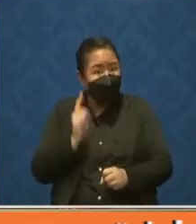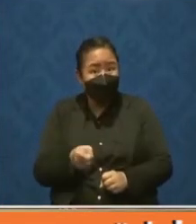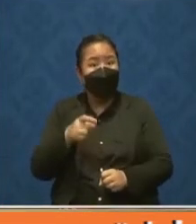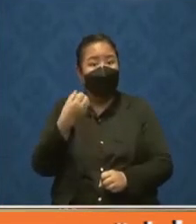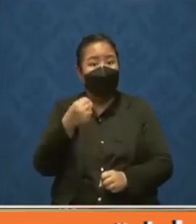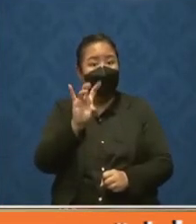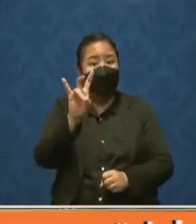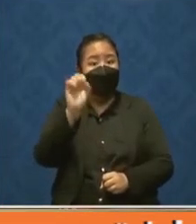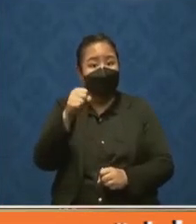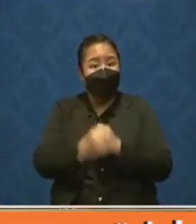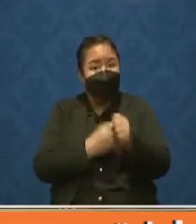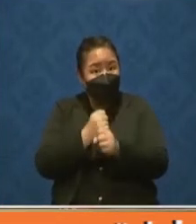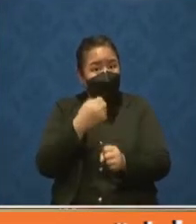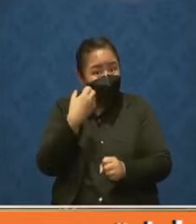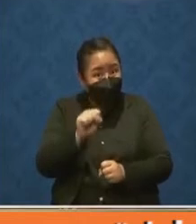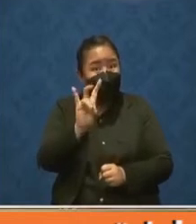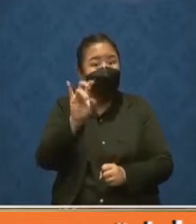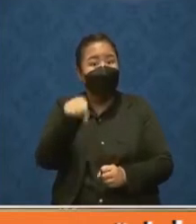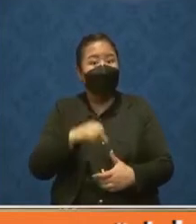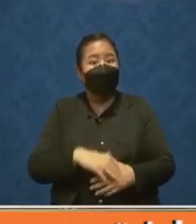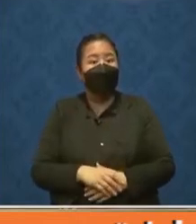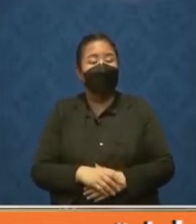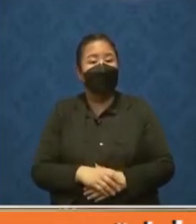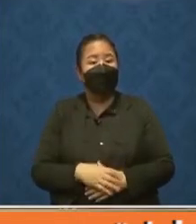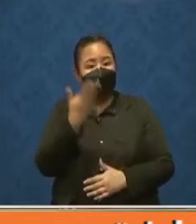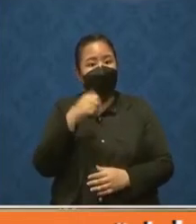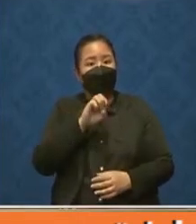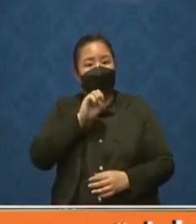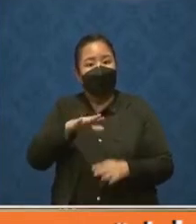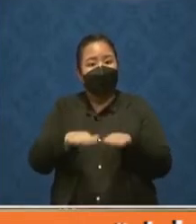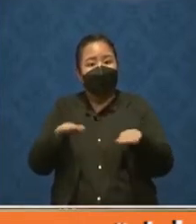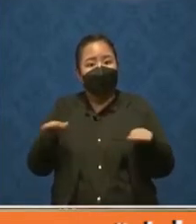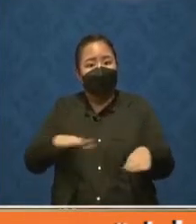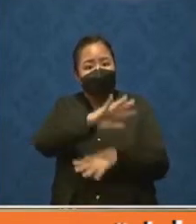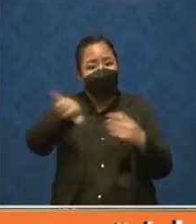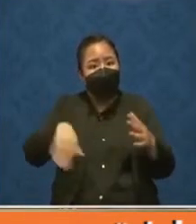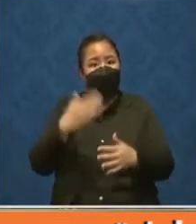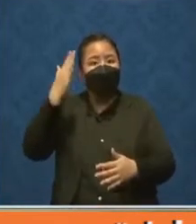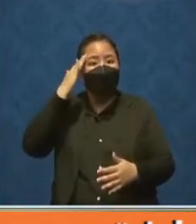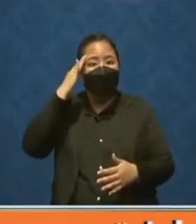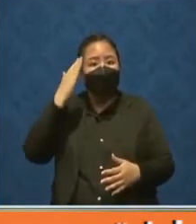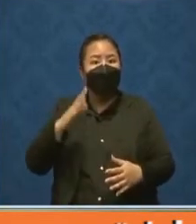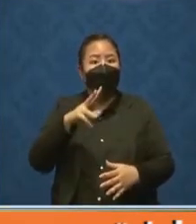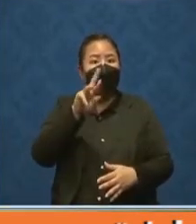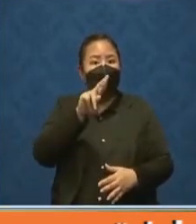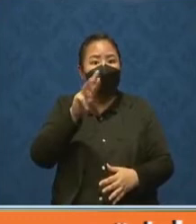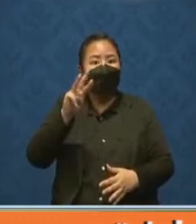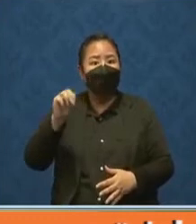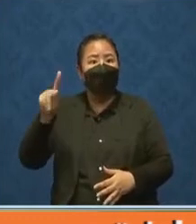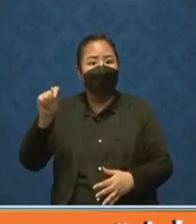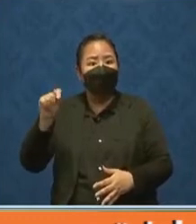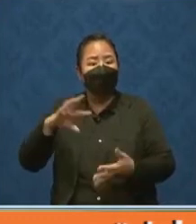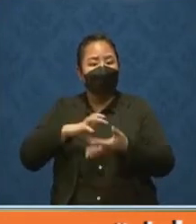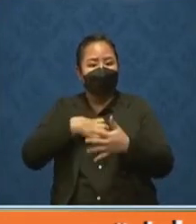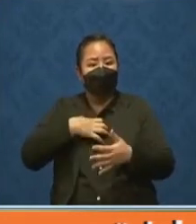ช่ไหมผมก็จะได้ไปบอกต่อพี่น้องประชาชนคนที่ทำงานเรื่องเด็กทั้งประเทศว่าคณะรัฐมนตรีนี้อยากให้เด็ก